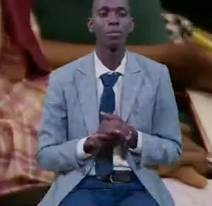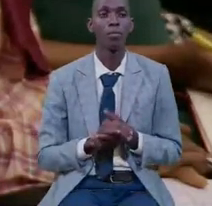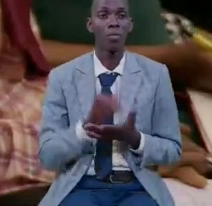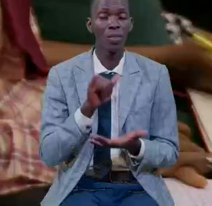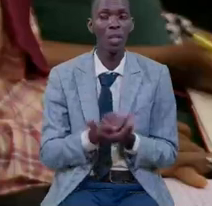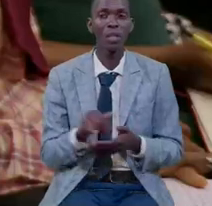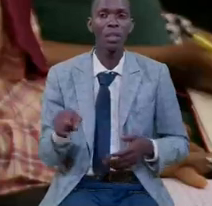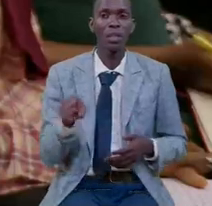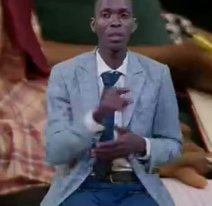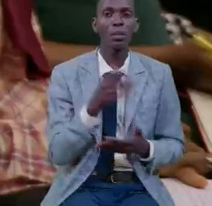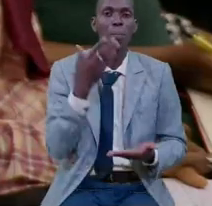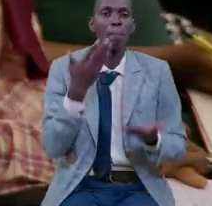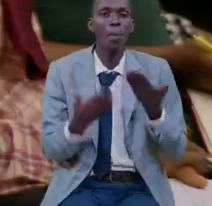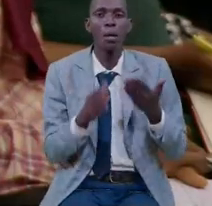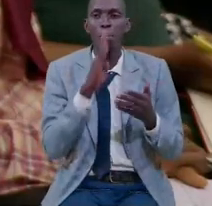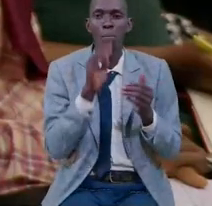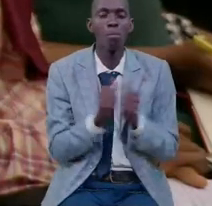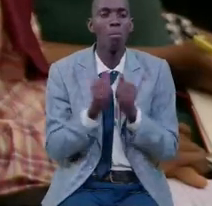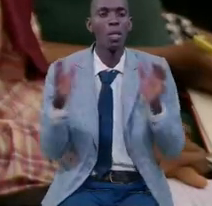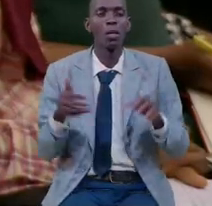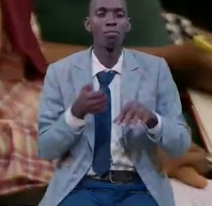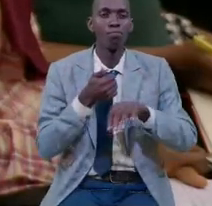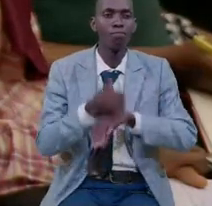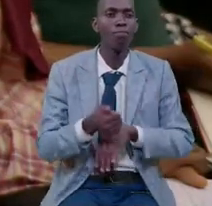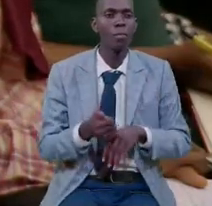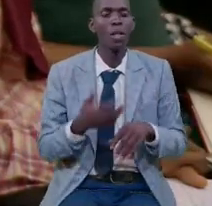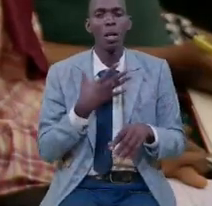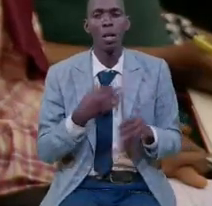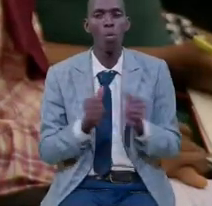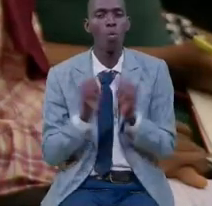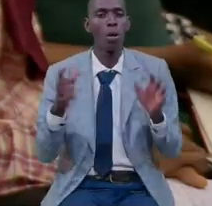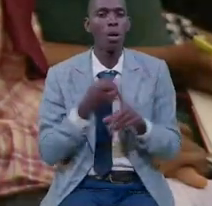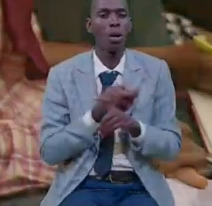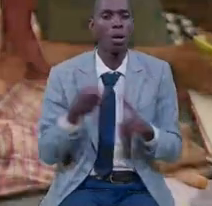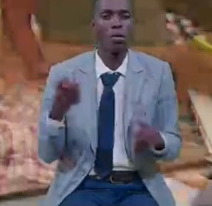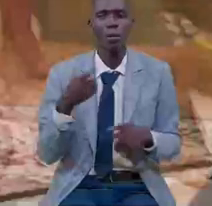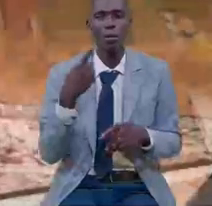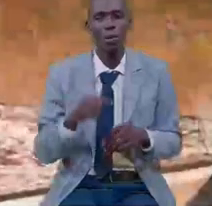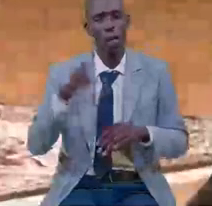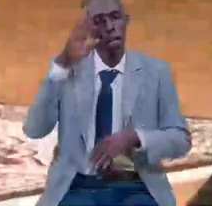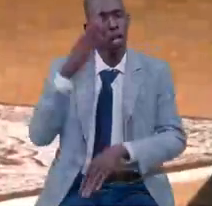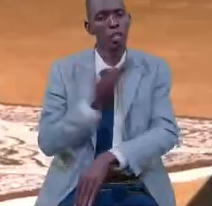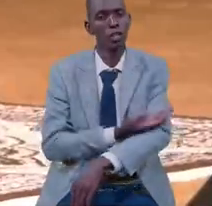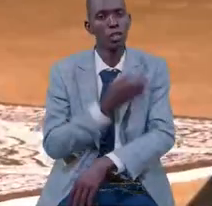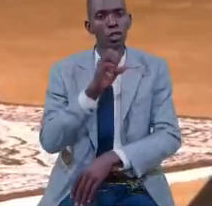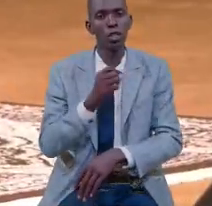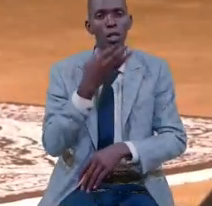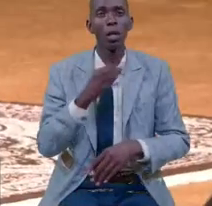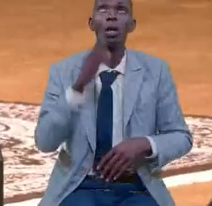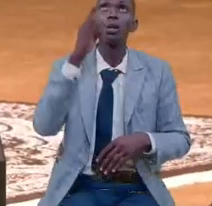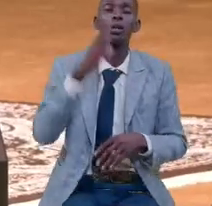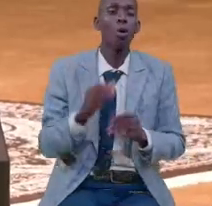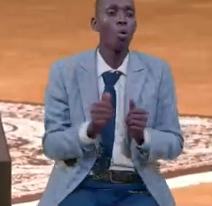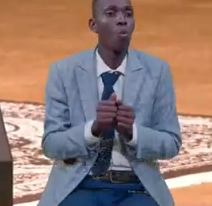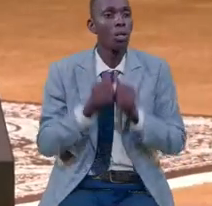Afin que vous soyez irréprochables et purs, des enfants de Dieu irrépréhensibles